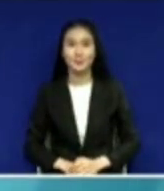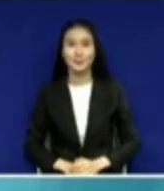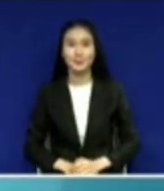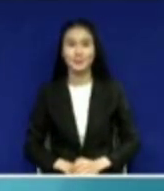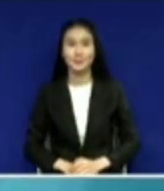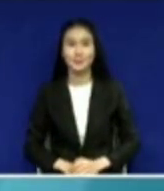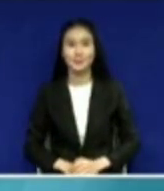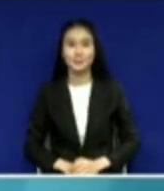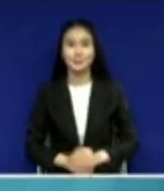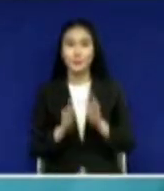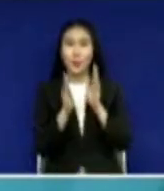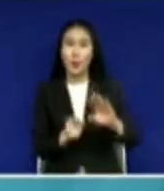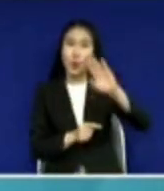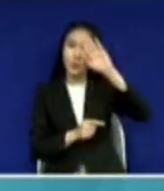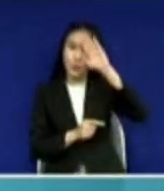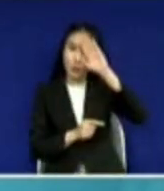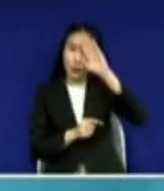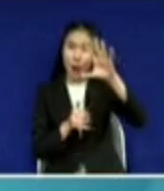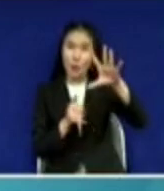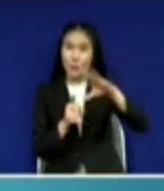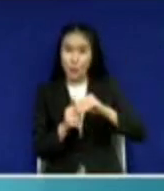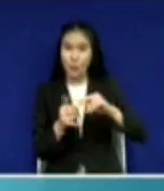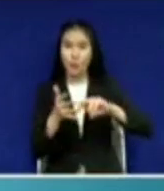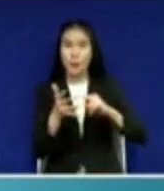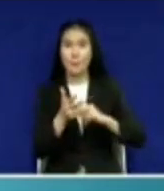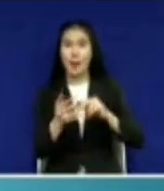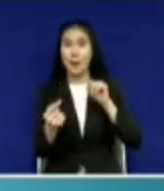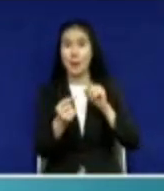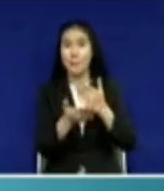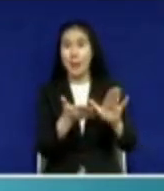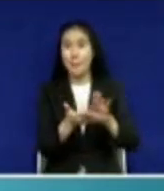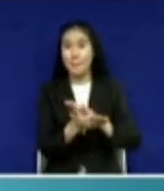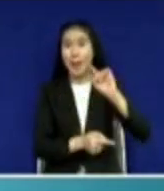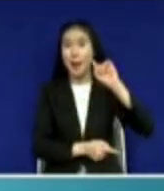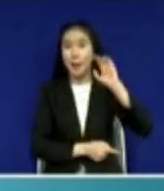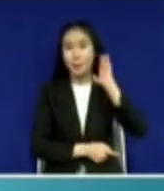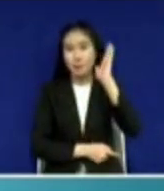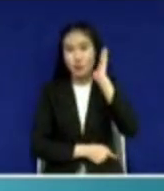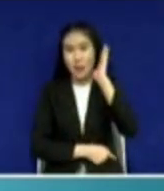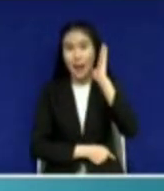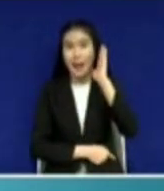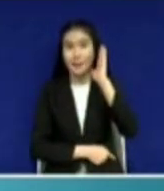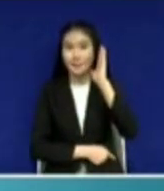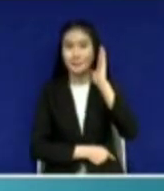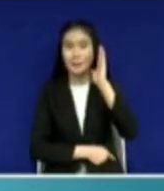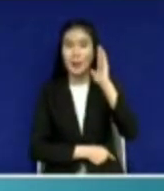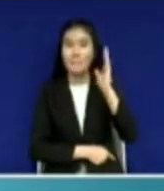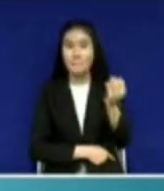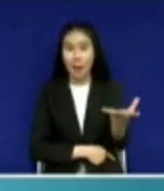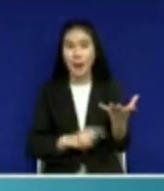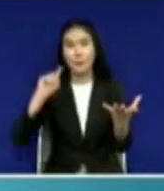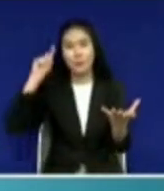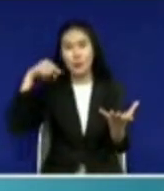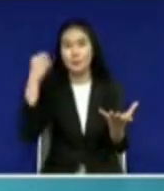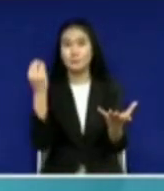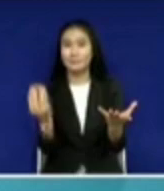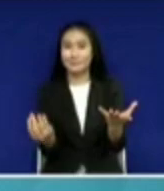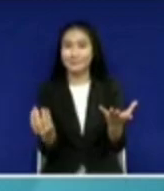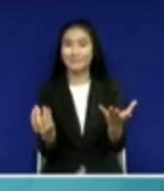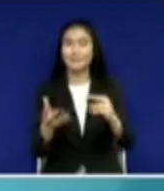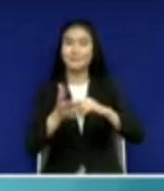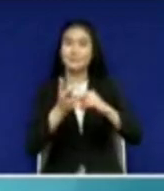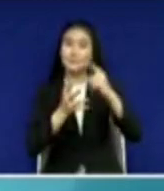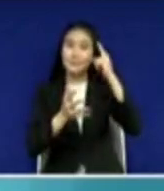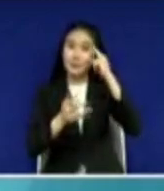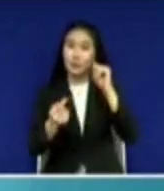ผู้ป่วยโควิด-19 นะคะจำแนกตามเพศค่ะยังคงเป็นเพศชายมากกว่าเพศหญิงนะคะและจำแนกต